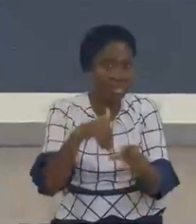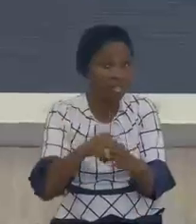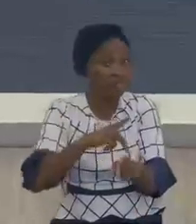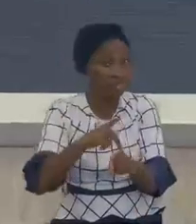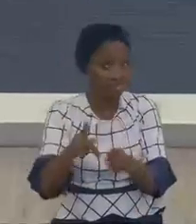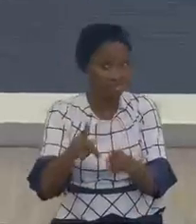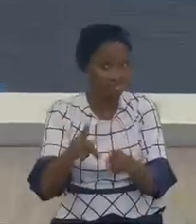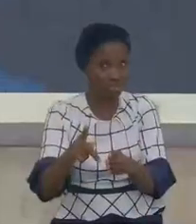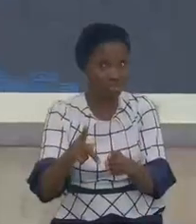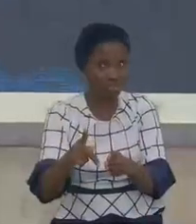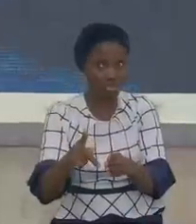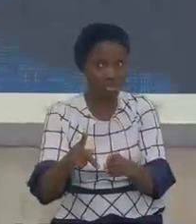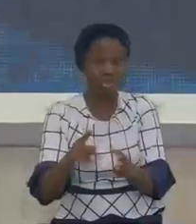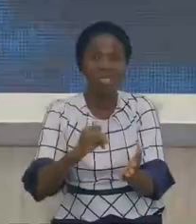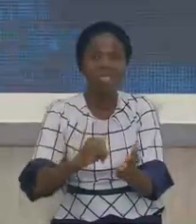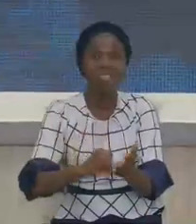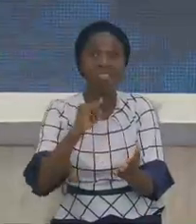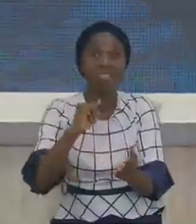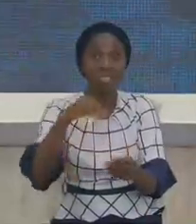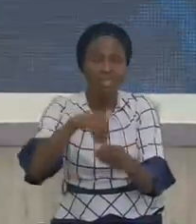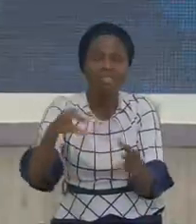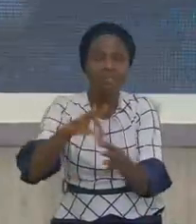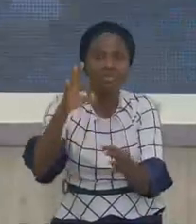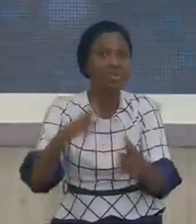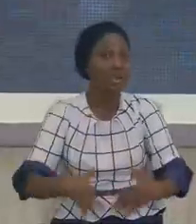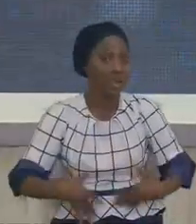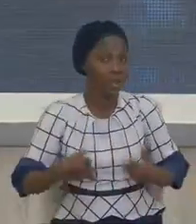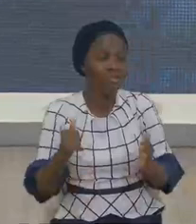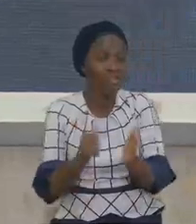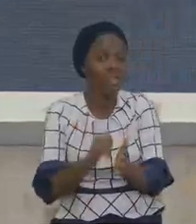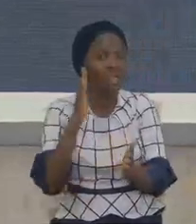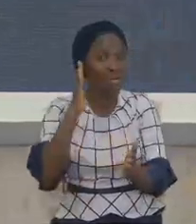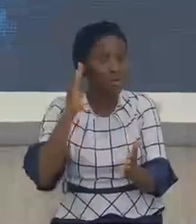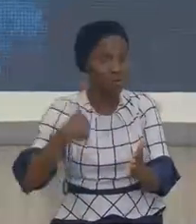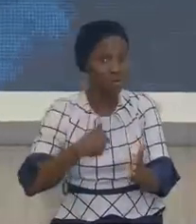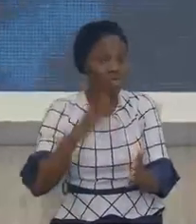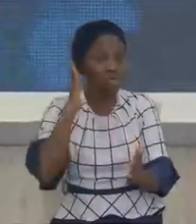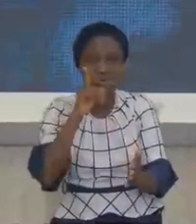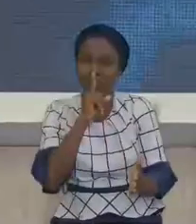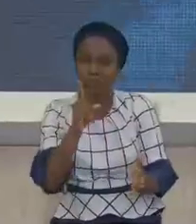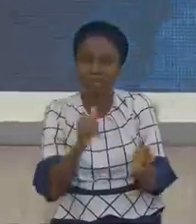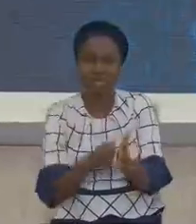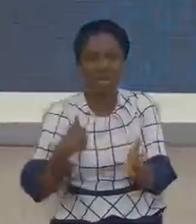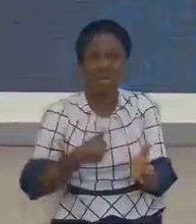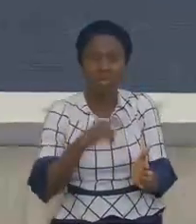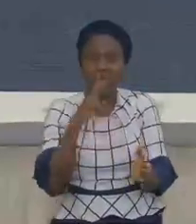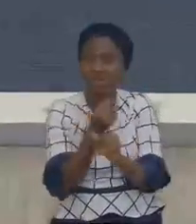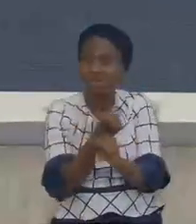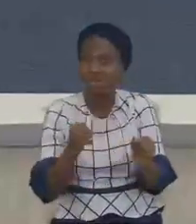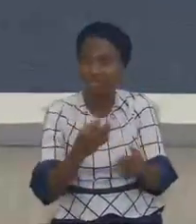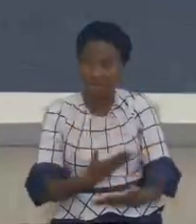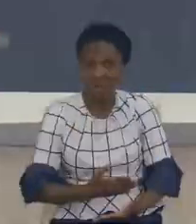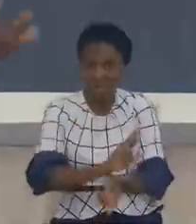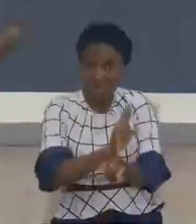spirituelle. Pour que je me rassure que je suis sauvé, né de nouveau, et la nouvelle vie en